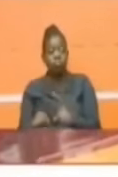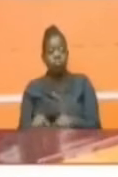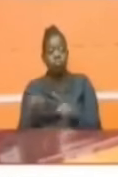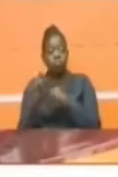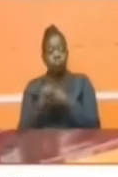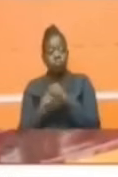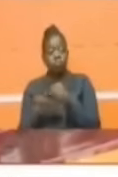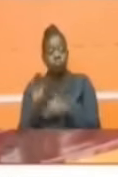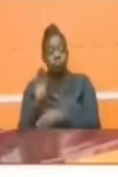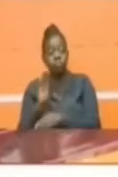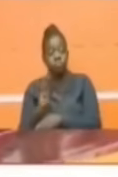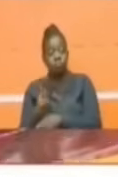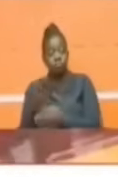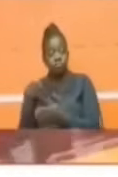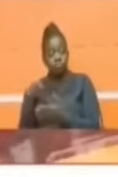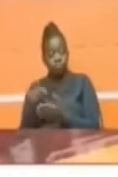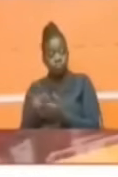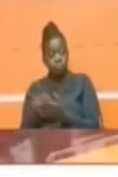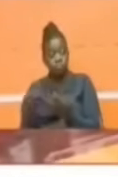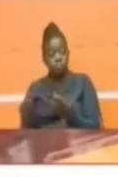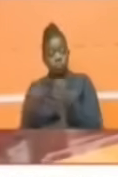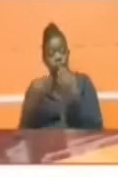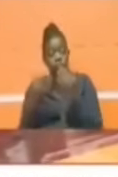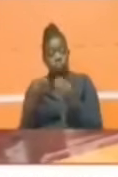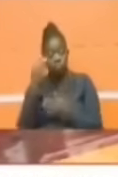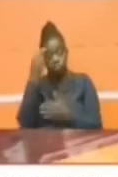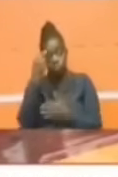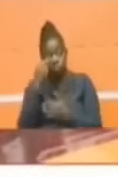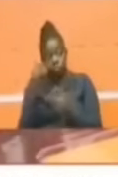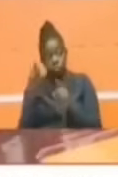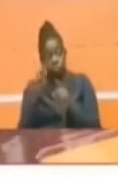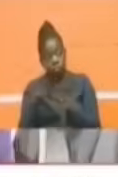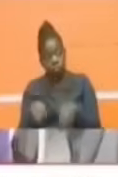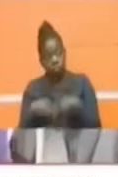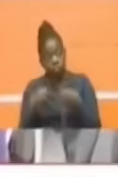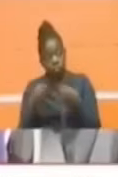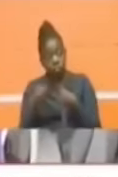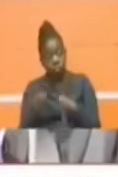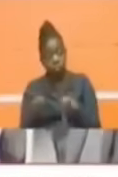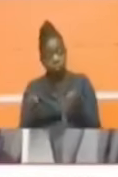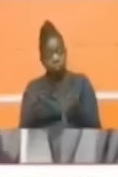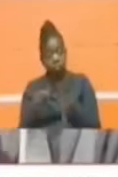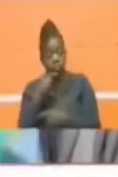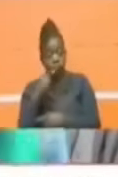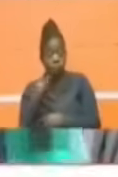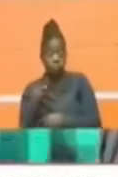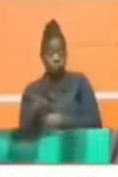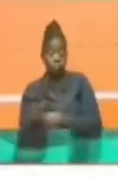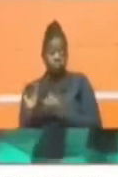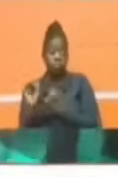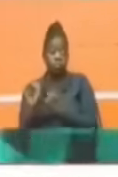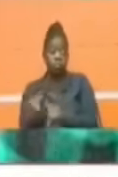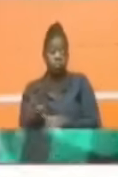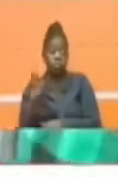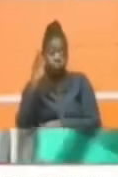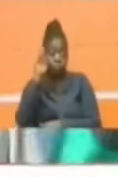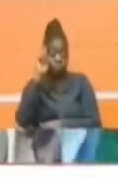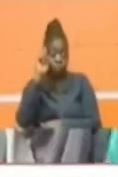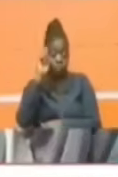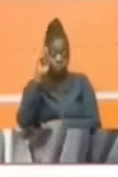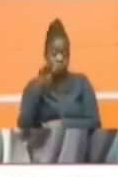Bukomansimbi Mbaraka Sebufu asimye bannaddiini olw'okuwaba n'ekitambiro kya mmisa n'agamba nti bajja kusigala nga bajjukirirwa